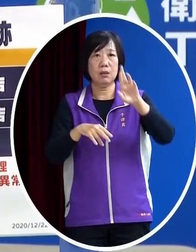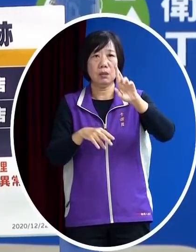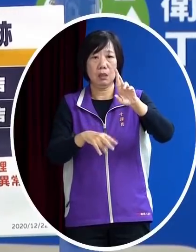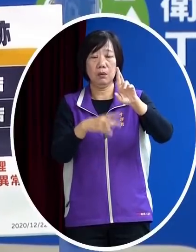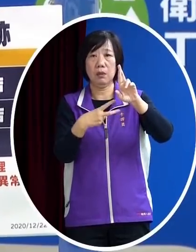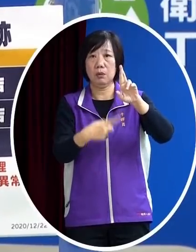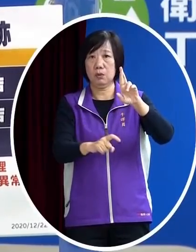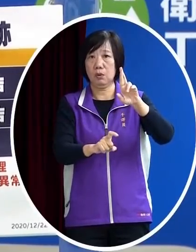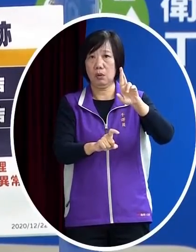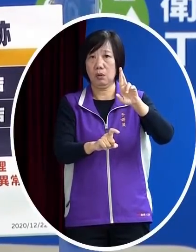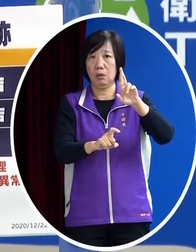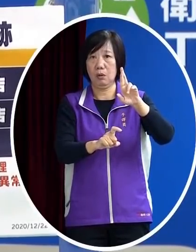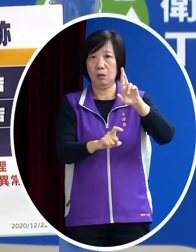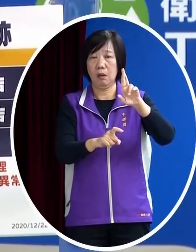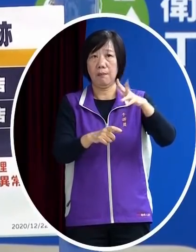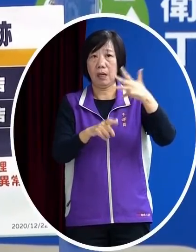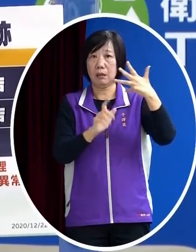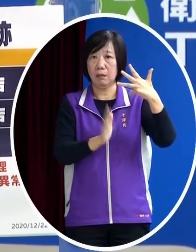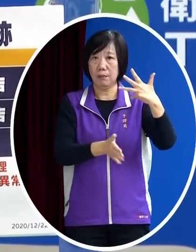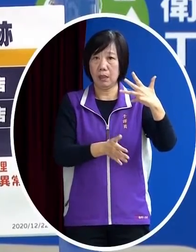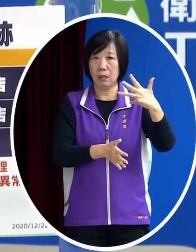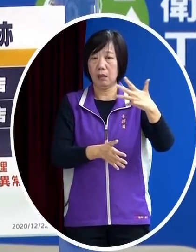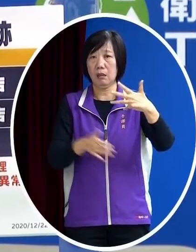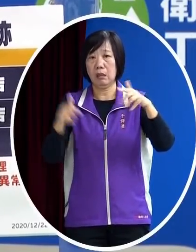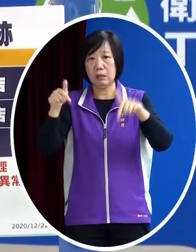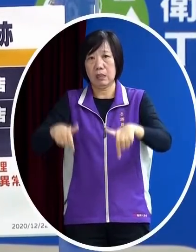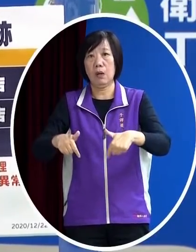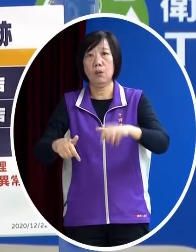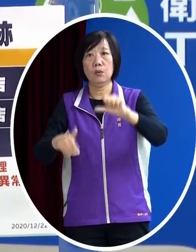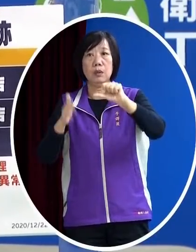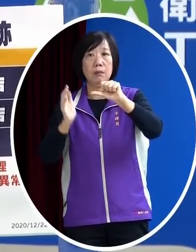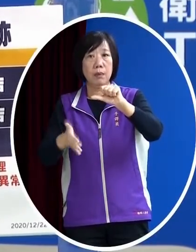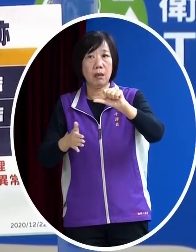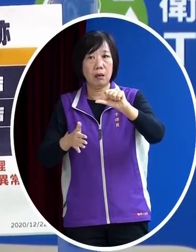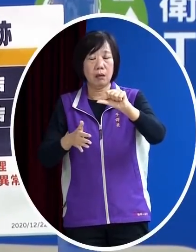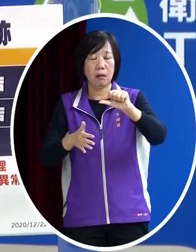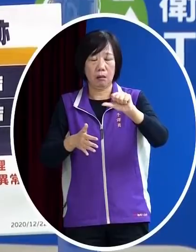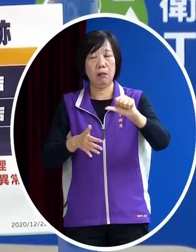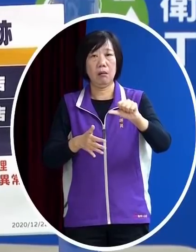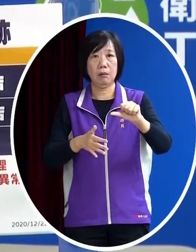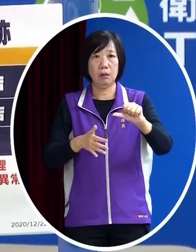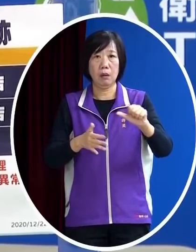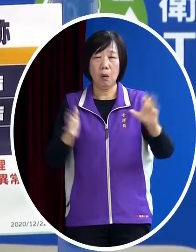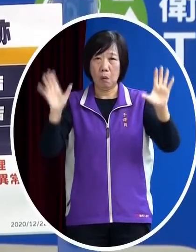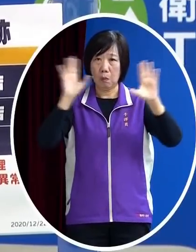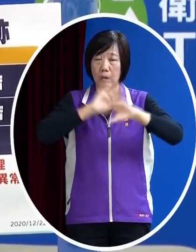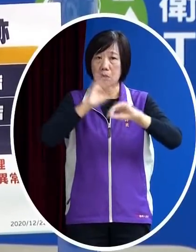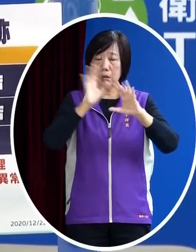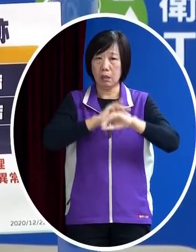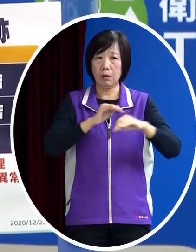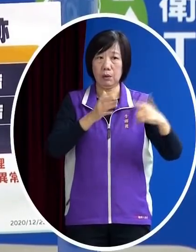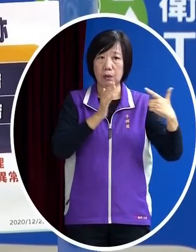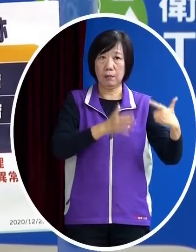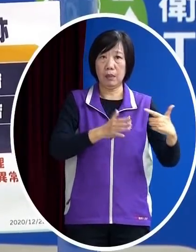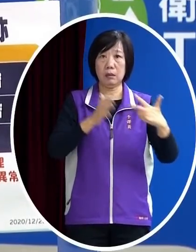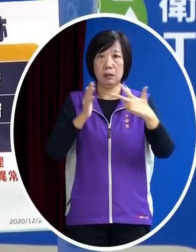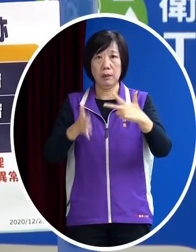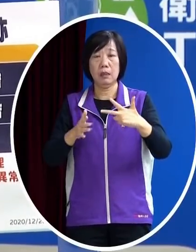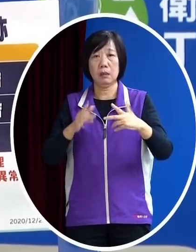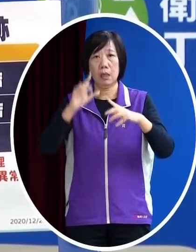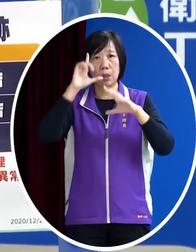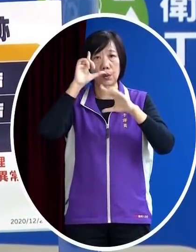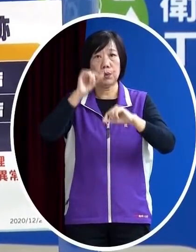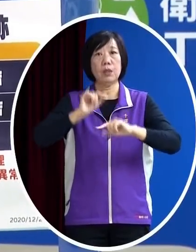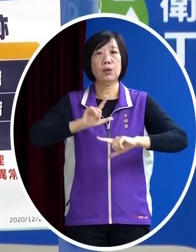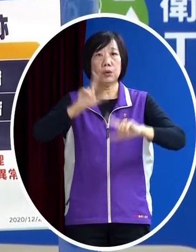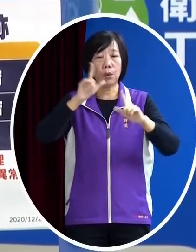12月10号，它的18点半到17点半，就6点半到7点，晚上6点半到7点半，在远东搜